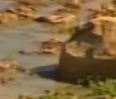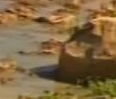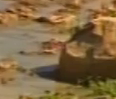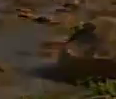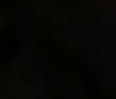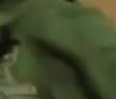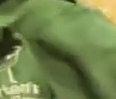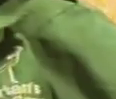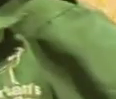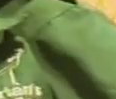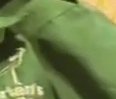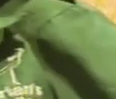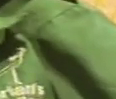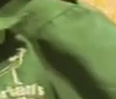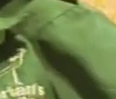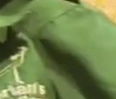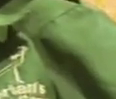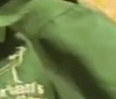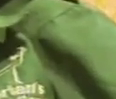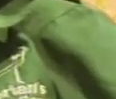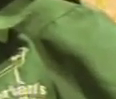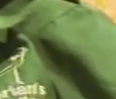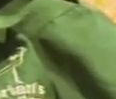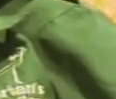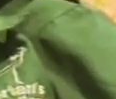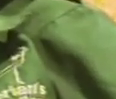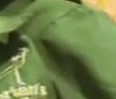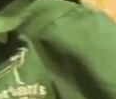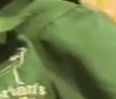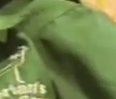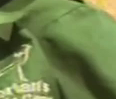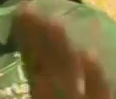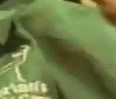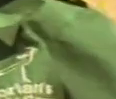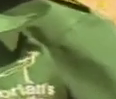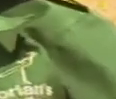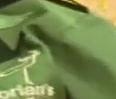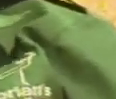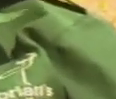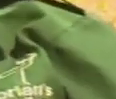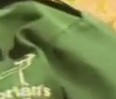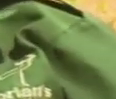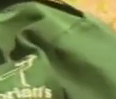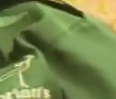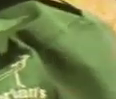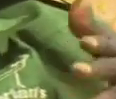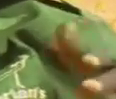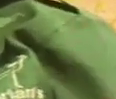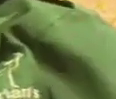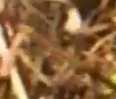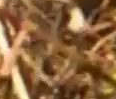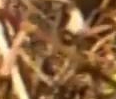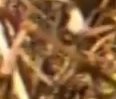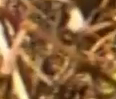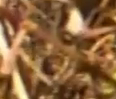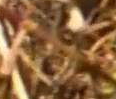Na mpaka saa hizi ni simba moja huwa tunapata ambaye ni collared na iko na watoto wawili. Out of the pride ya that ambaye inakuanga